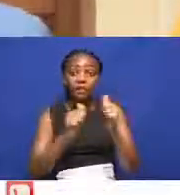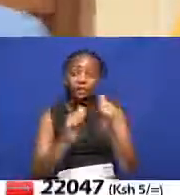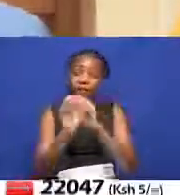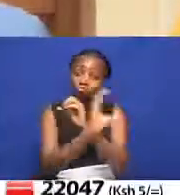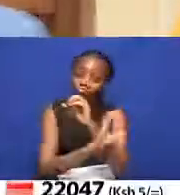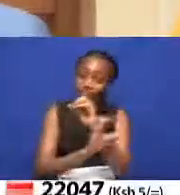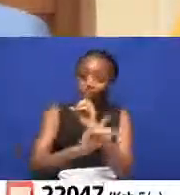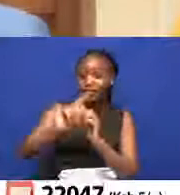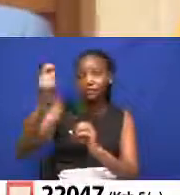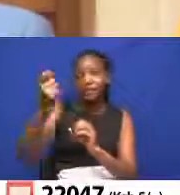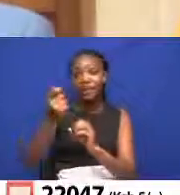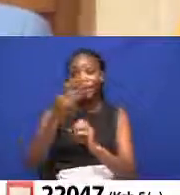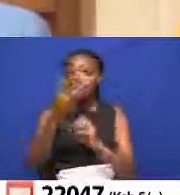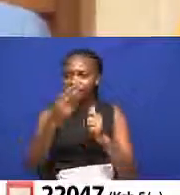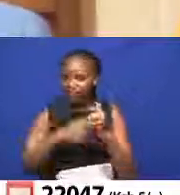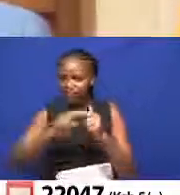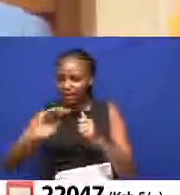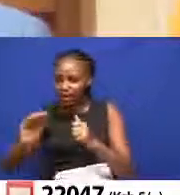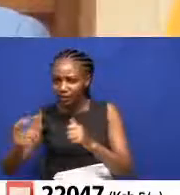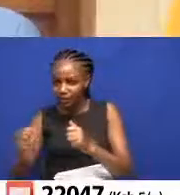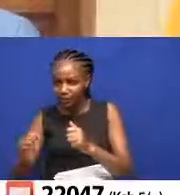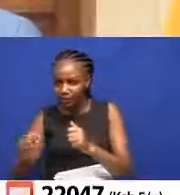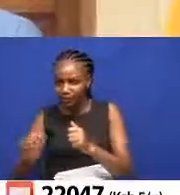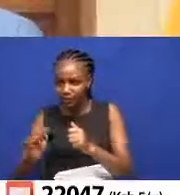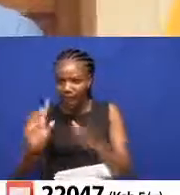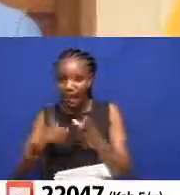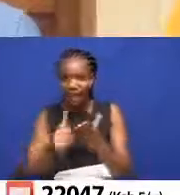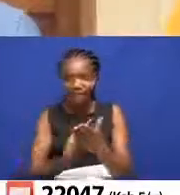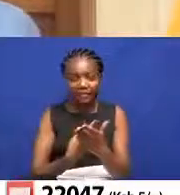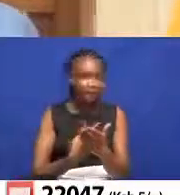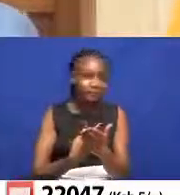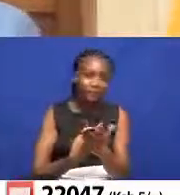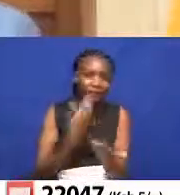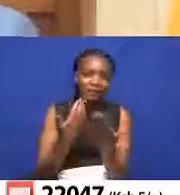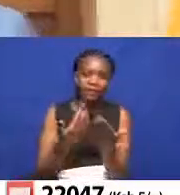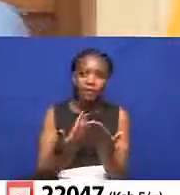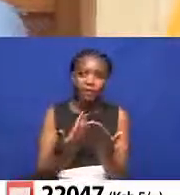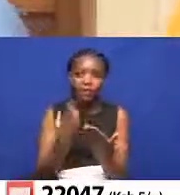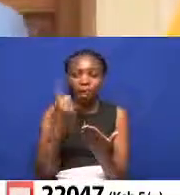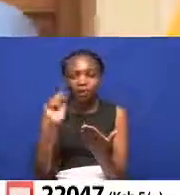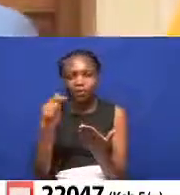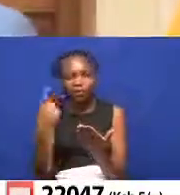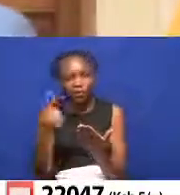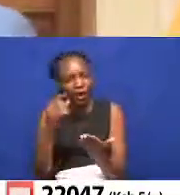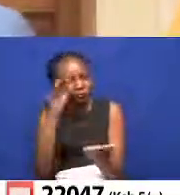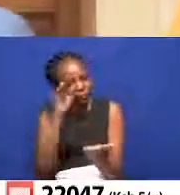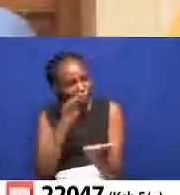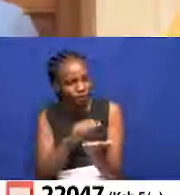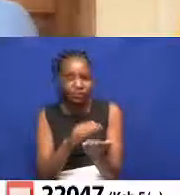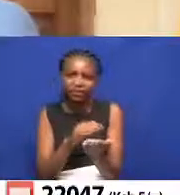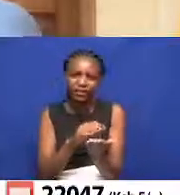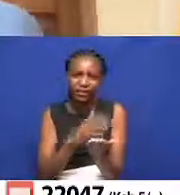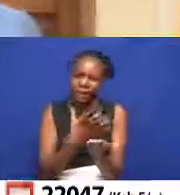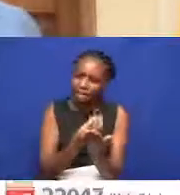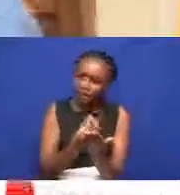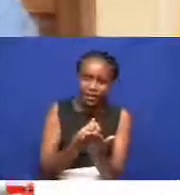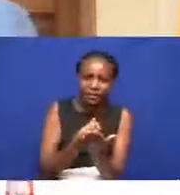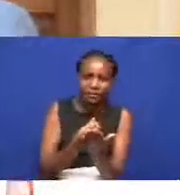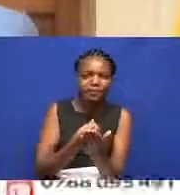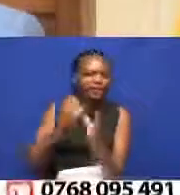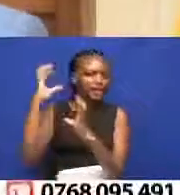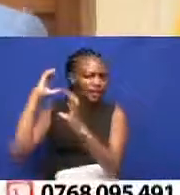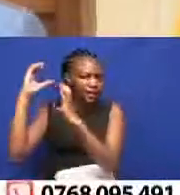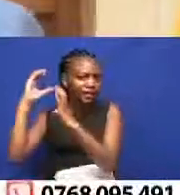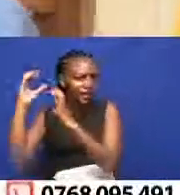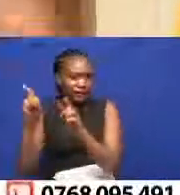County 47, ingawa kwetu kaunti zetu kama pesa 1.1 ilikuwa ipungue, Makilifi, Mombasa, Taita,